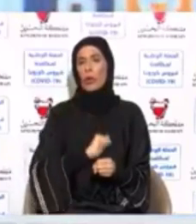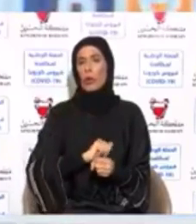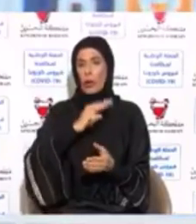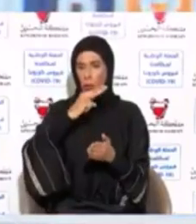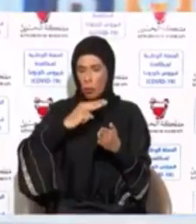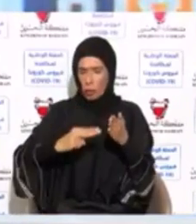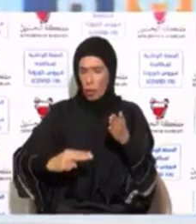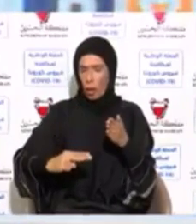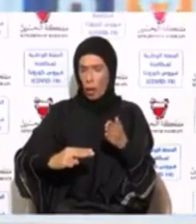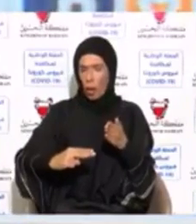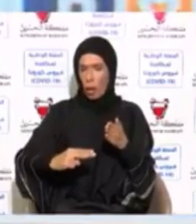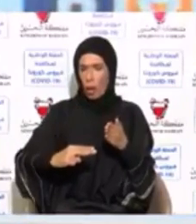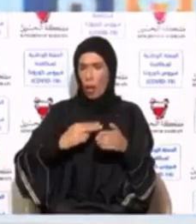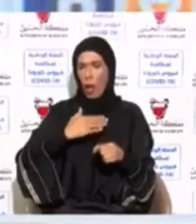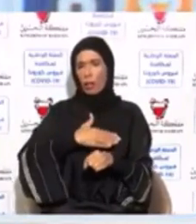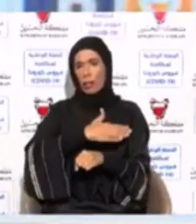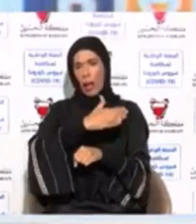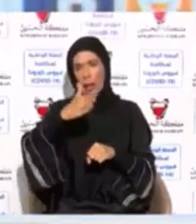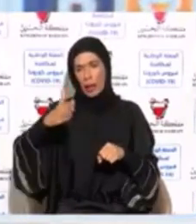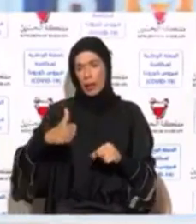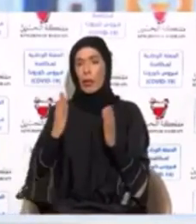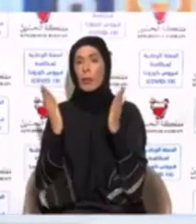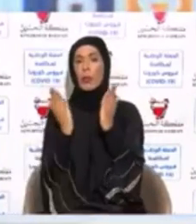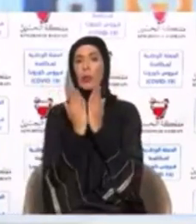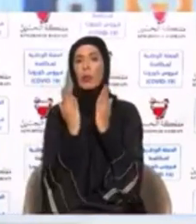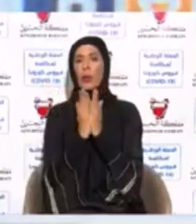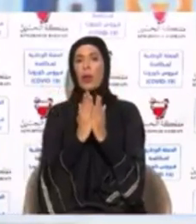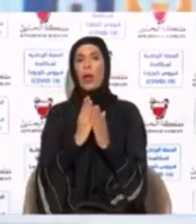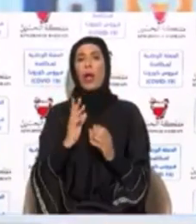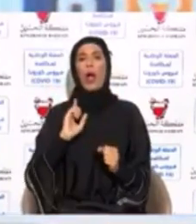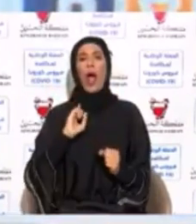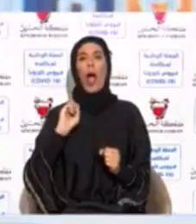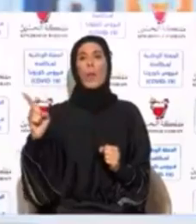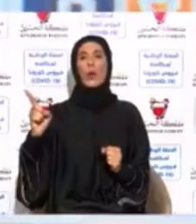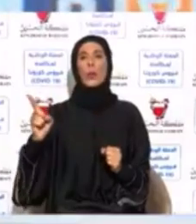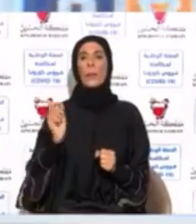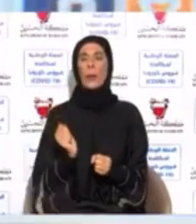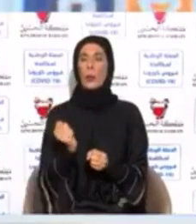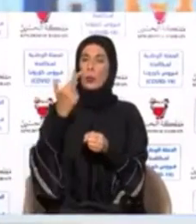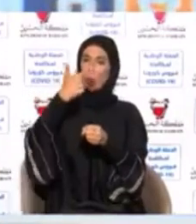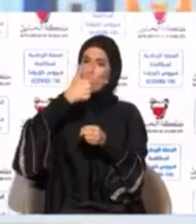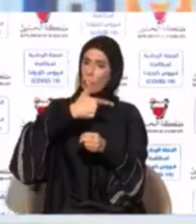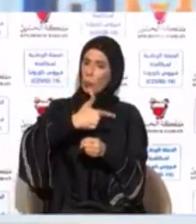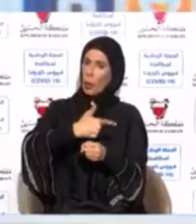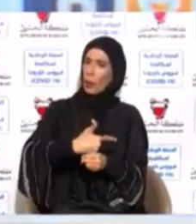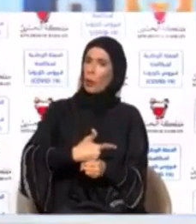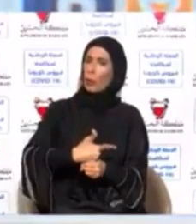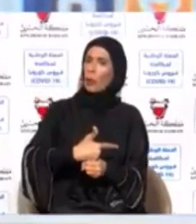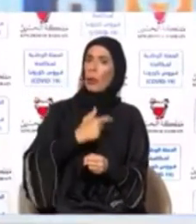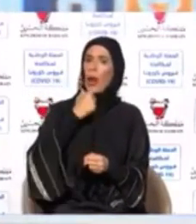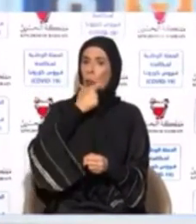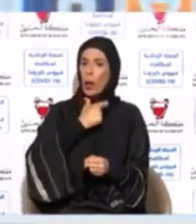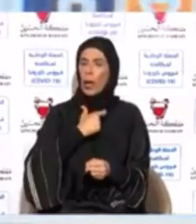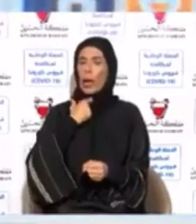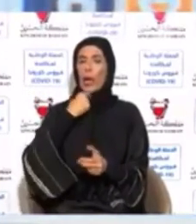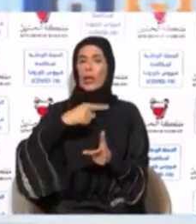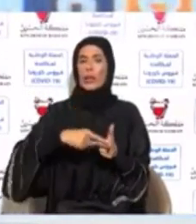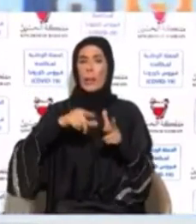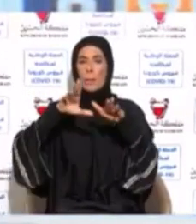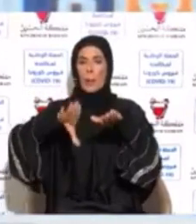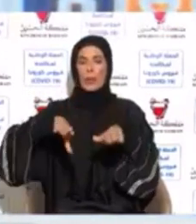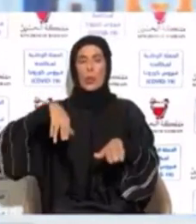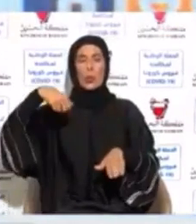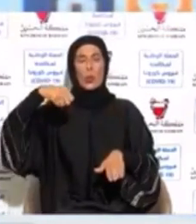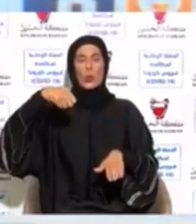قرار تأجيل الدراسة بتوجيه من صاحب السمو الملكي ولي العهد نائب القائد الأعلى النائب الأول